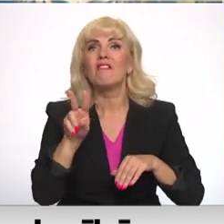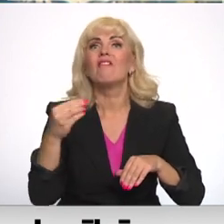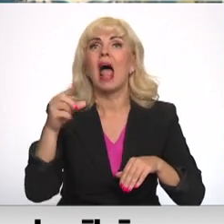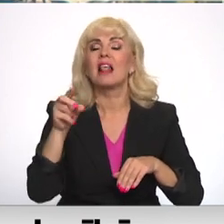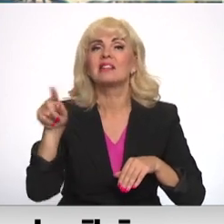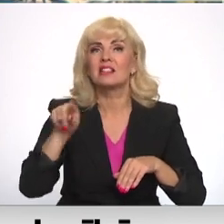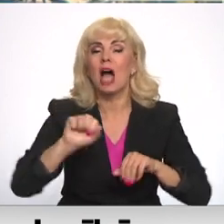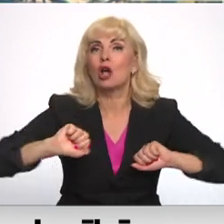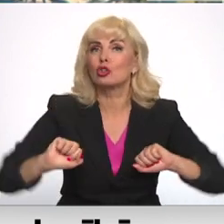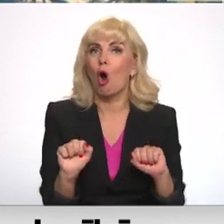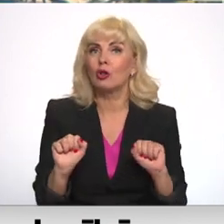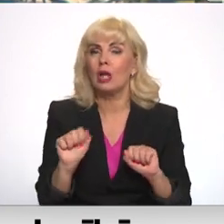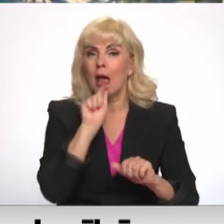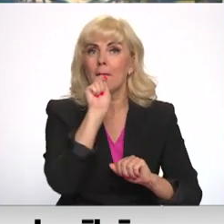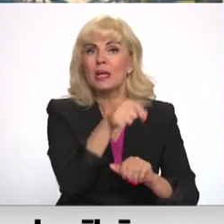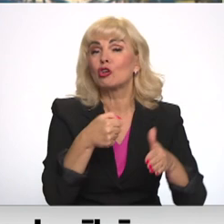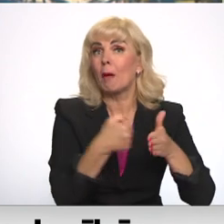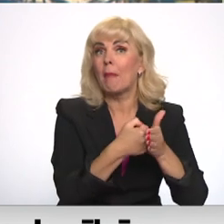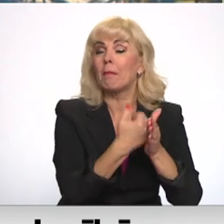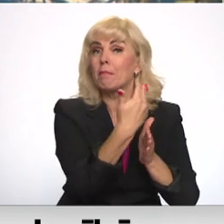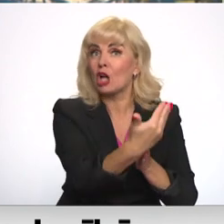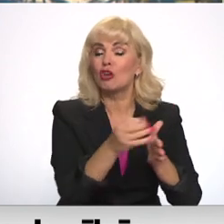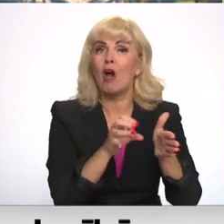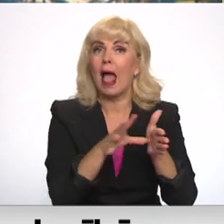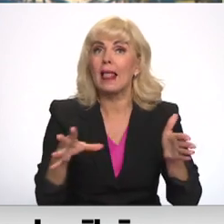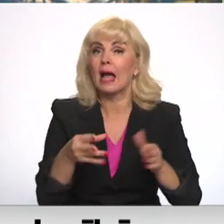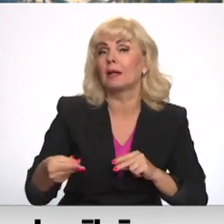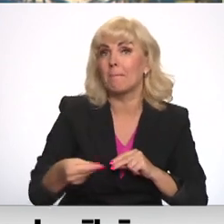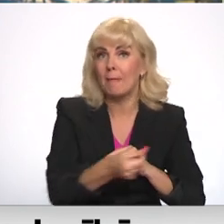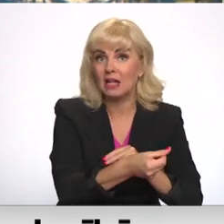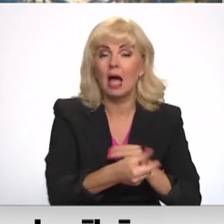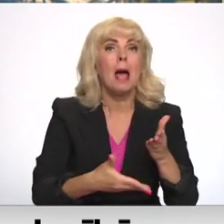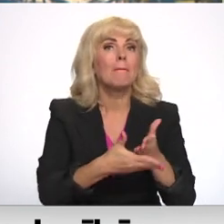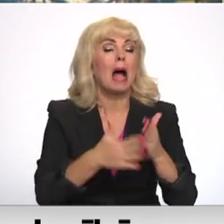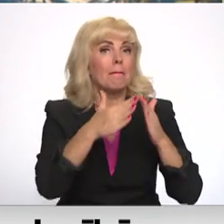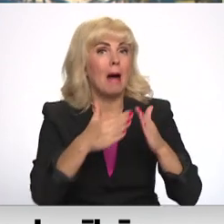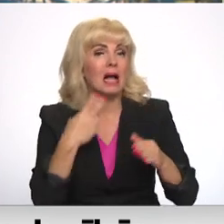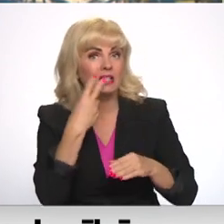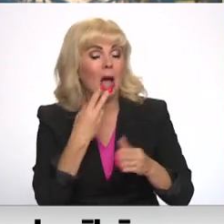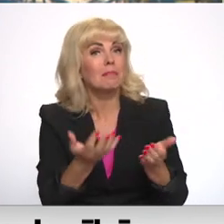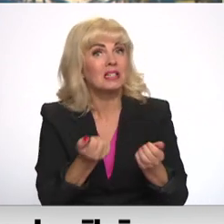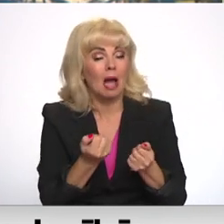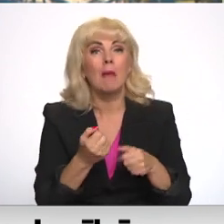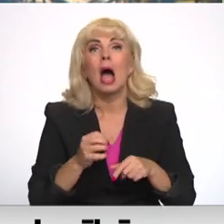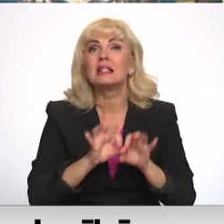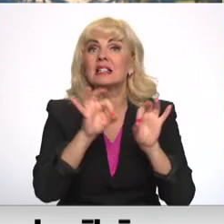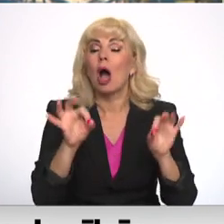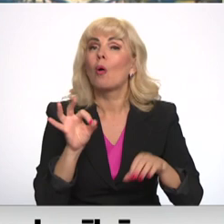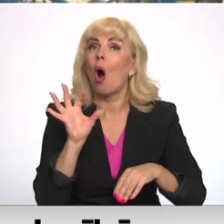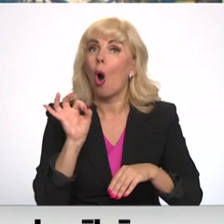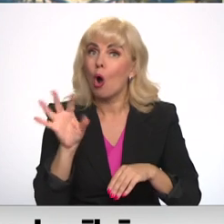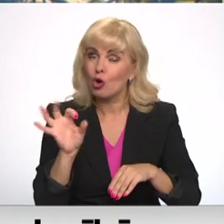Skotijā piešķirt pabalstu enerģijas rēķinu maksājumiem. Palīdzību mājsaimniecības saņems sākot no oktobra un vairāk par to,